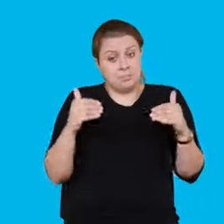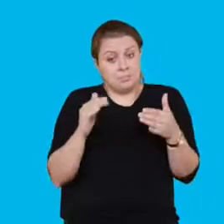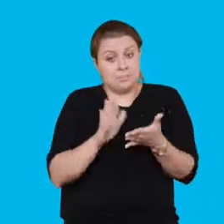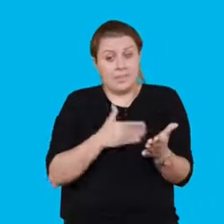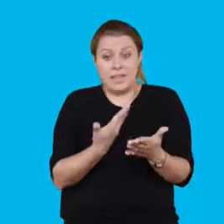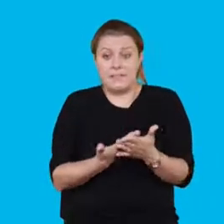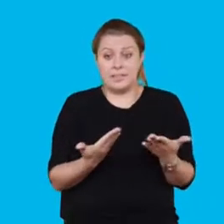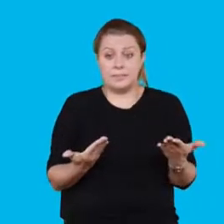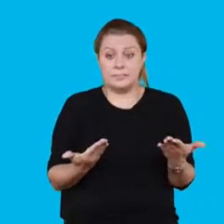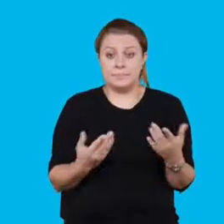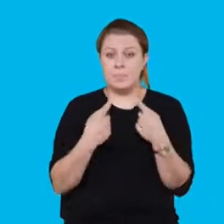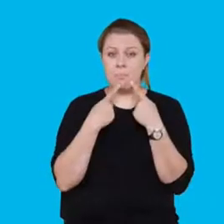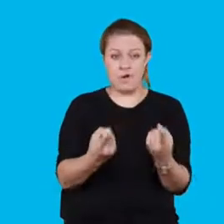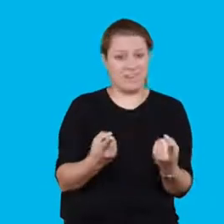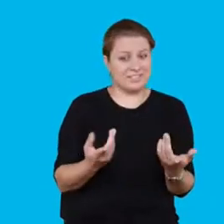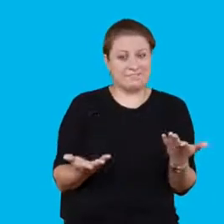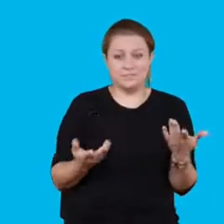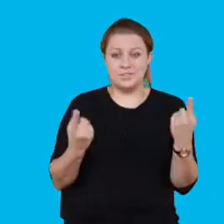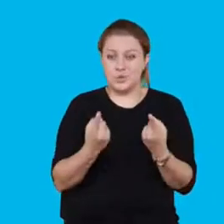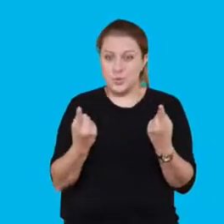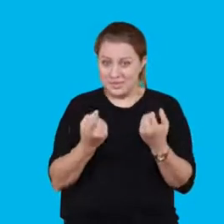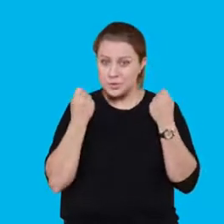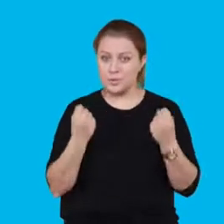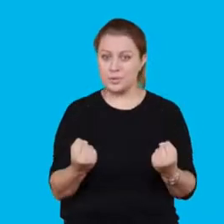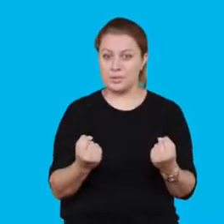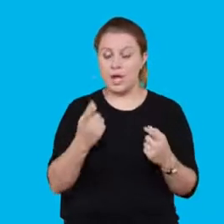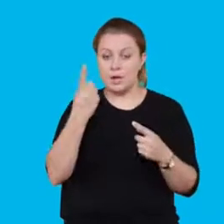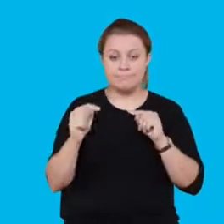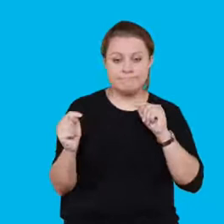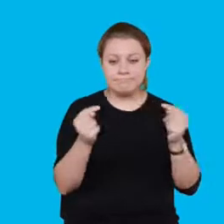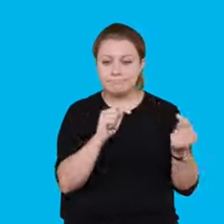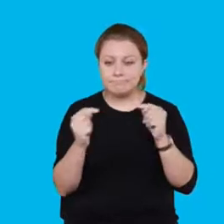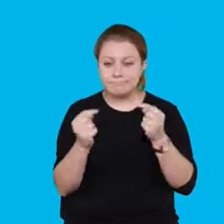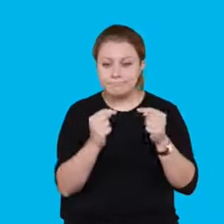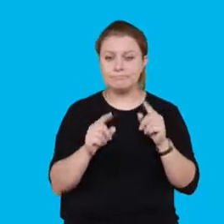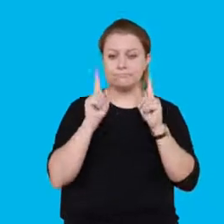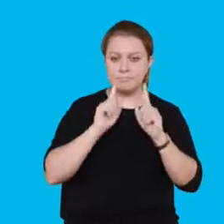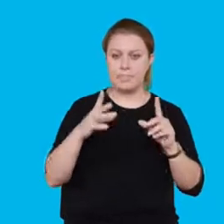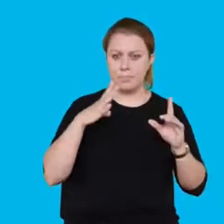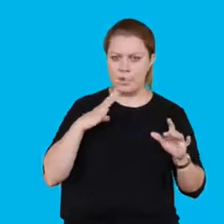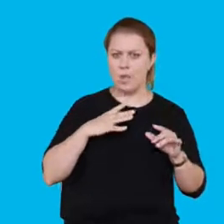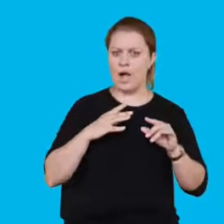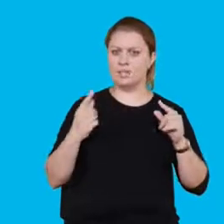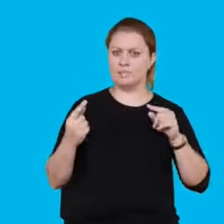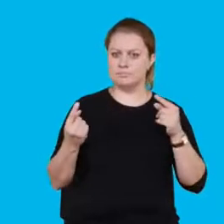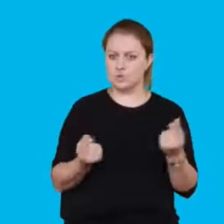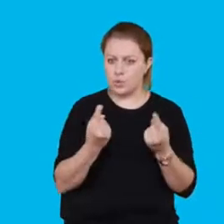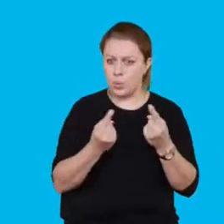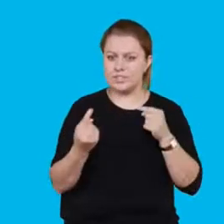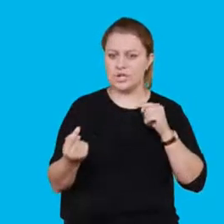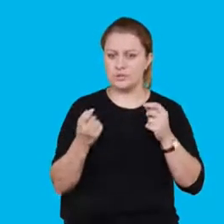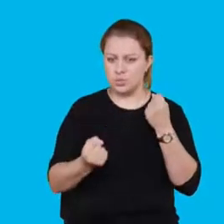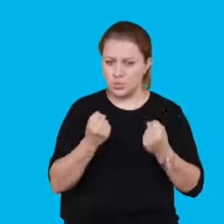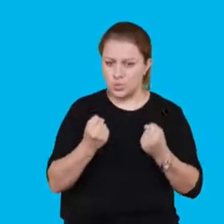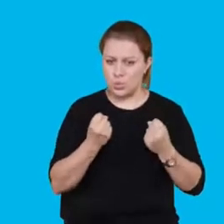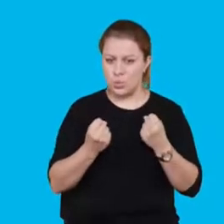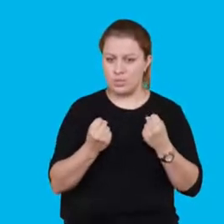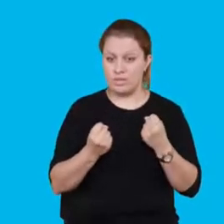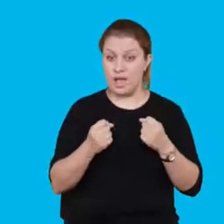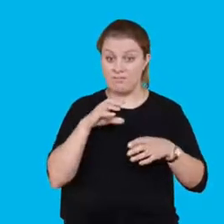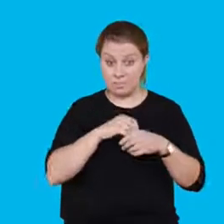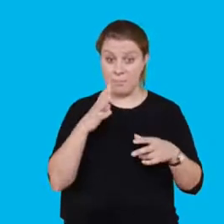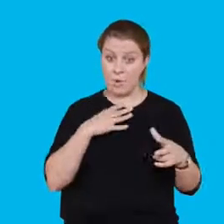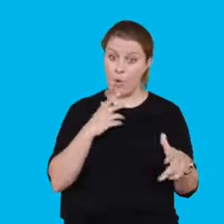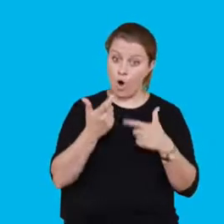że takiego dylematu nie było, ale tak jak rozmawiamy, to w gruncie rzeczy ten dylemat stał. Czy lewica